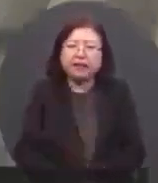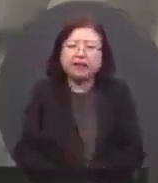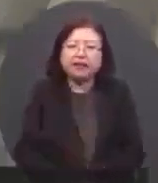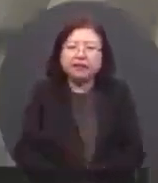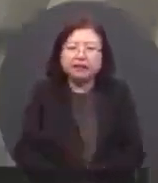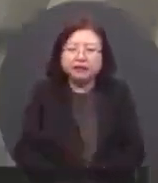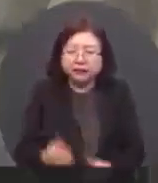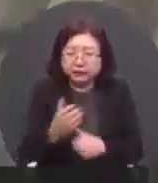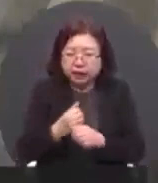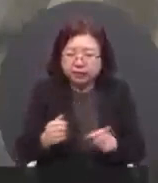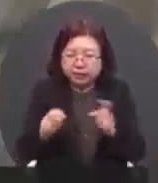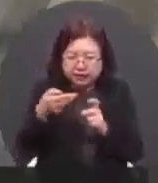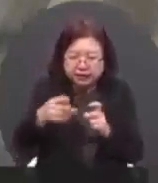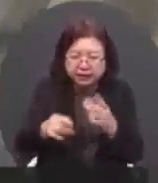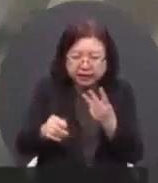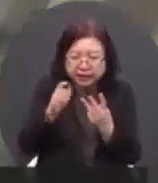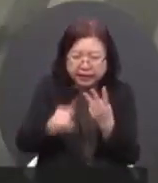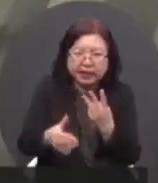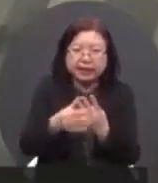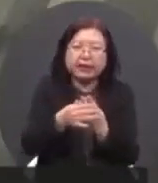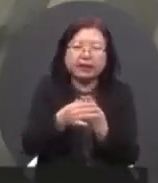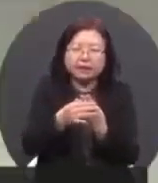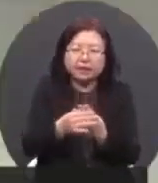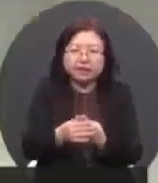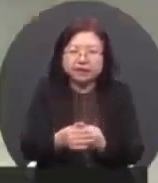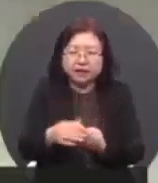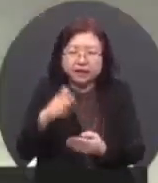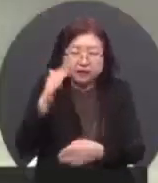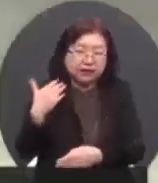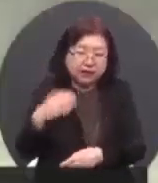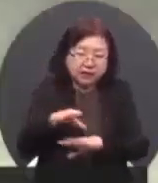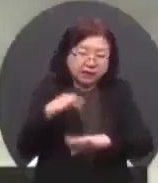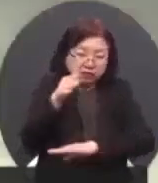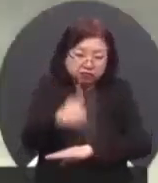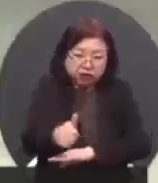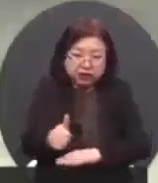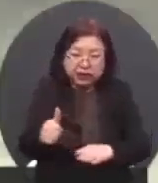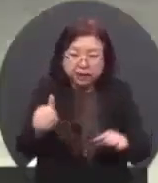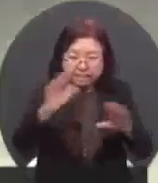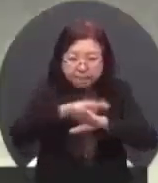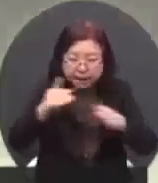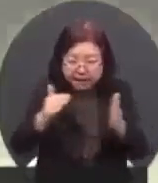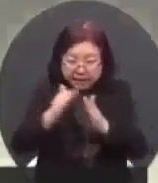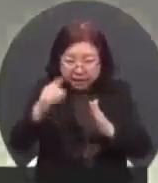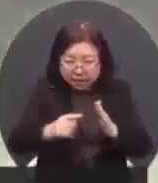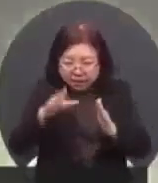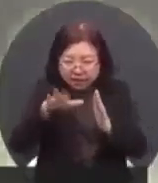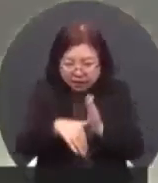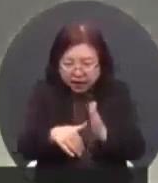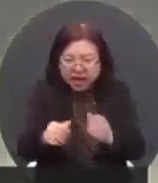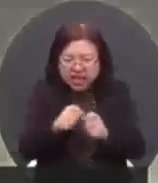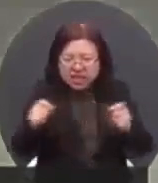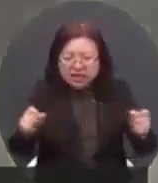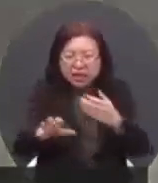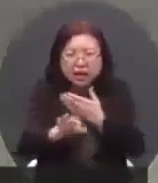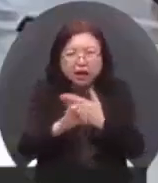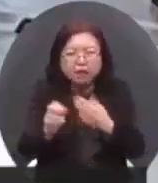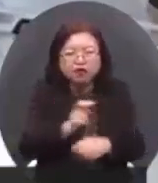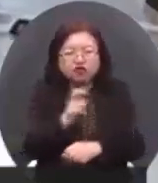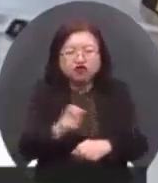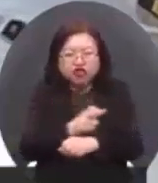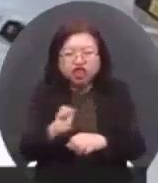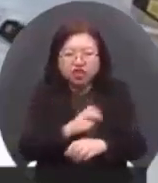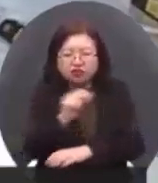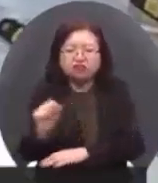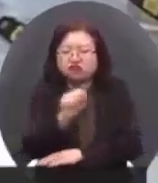붙잡힌 10대 3명은 차주가 귀가한 저녁 때마다 차를 훔쳐 길게는 12시간 넘게 돌아 다닌 걸로 조사됐습니다 언제 토로